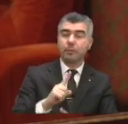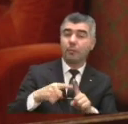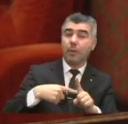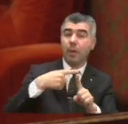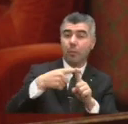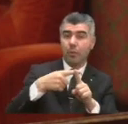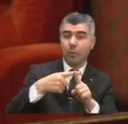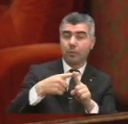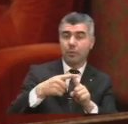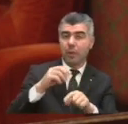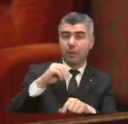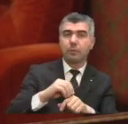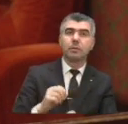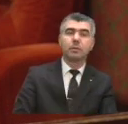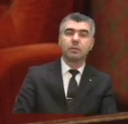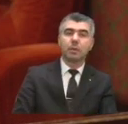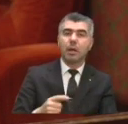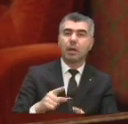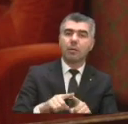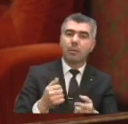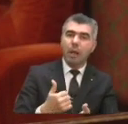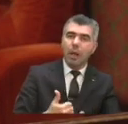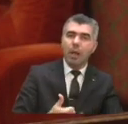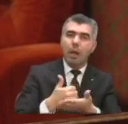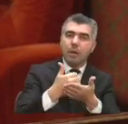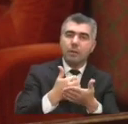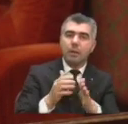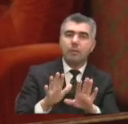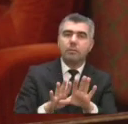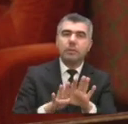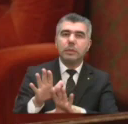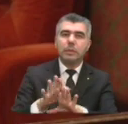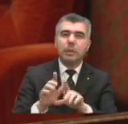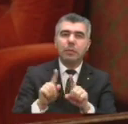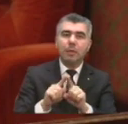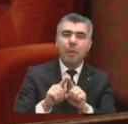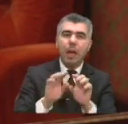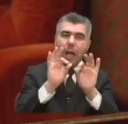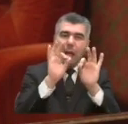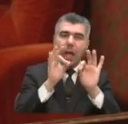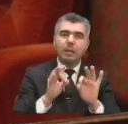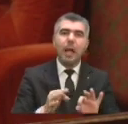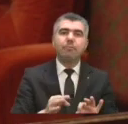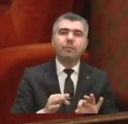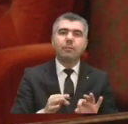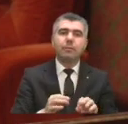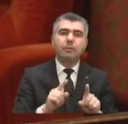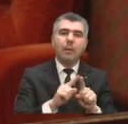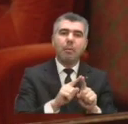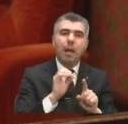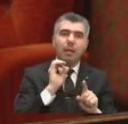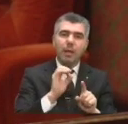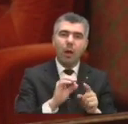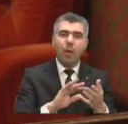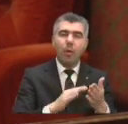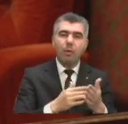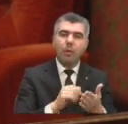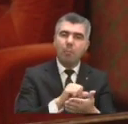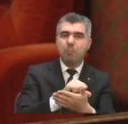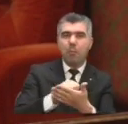الشيء واحد المساهمه بالنسبه للناس اللي بغاو يدبروا المحاسبه ديالهم والماليه ديالهم باش كنقدروا